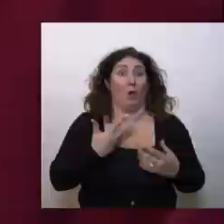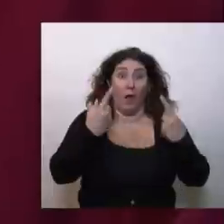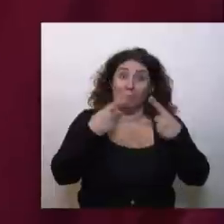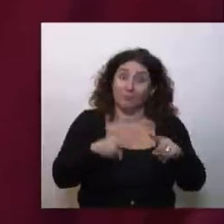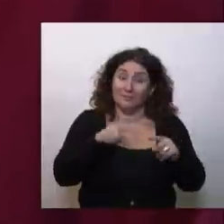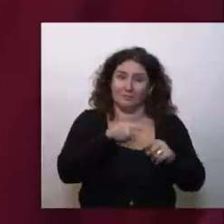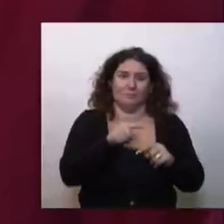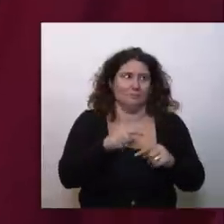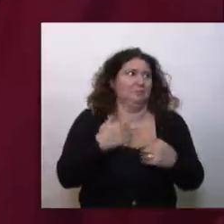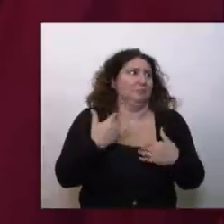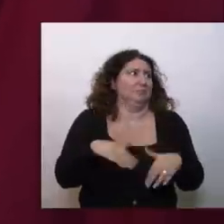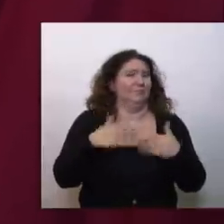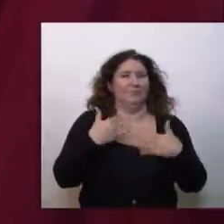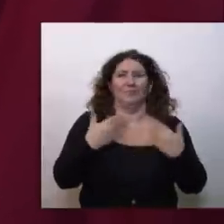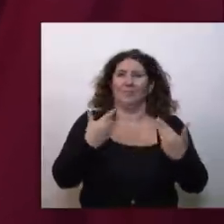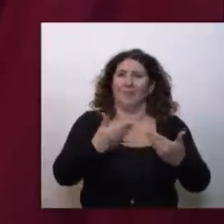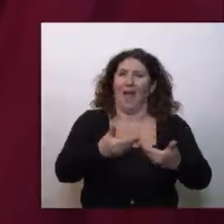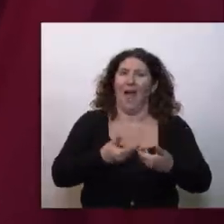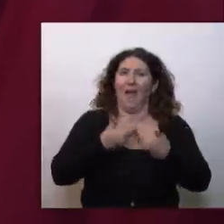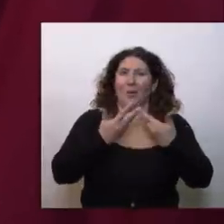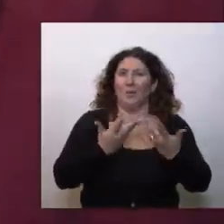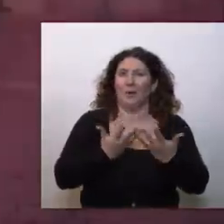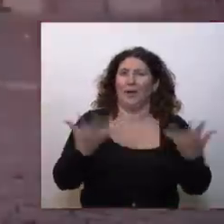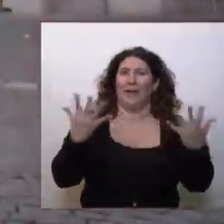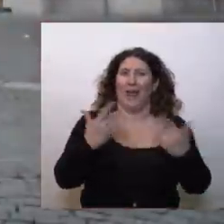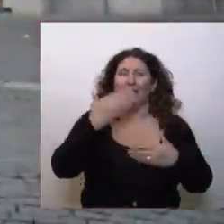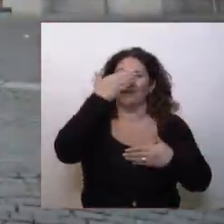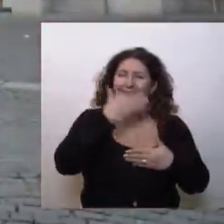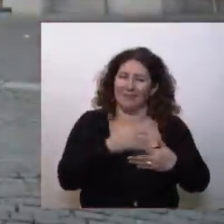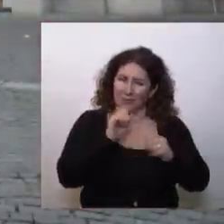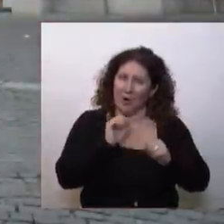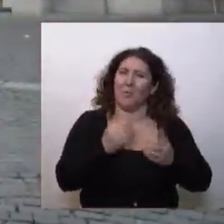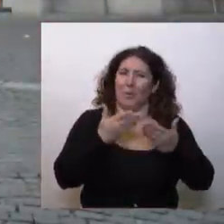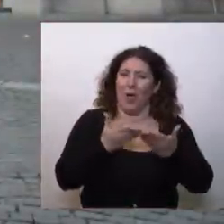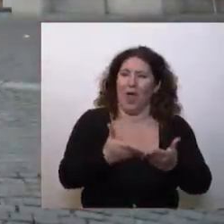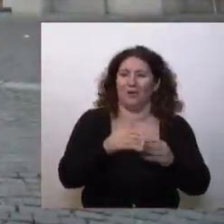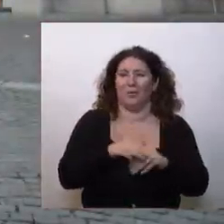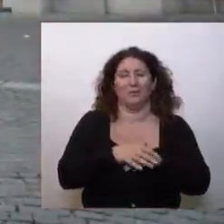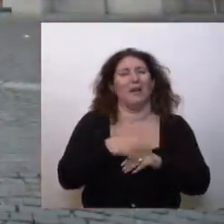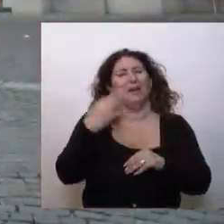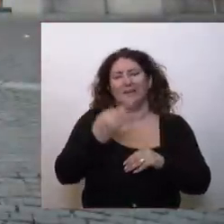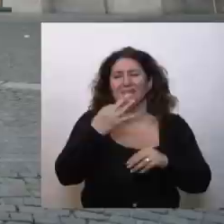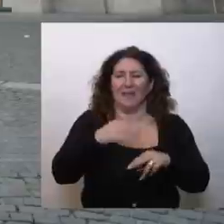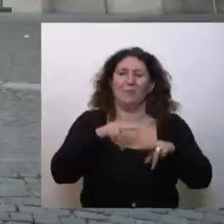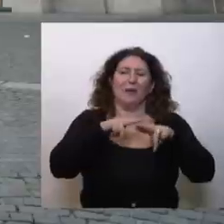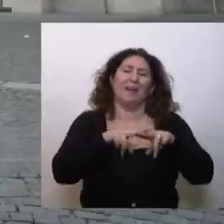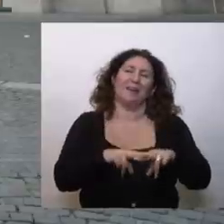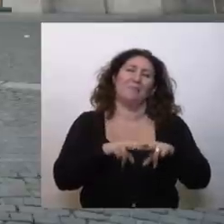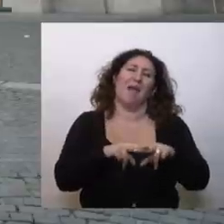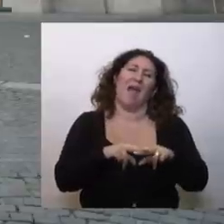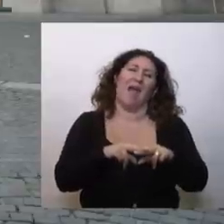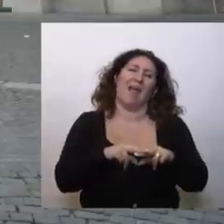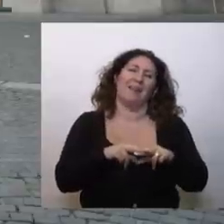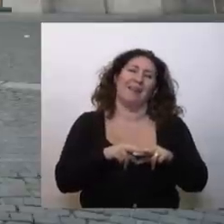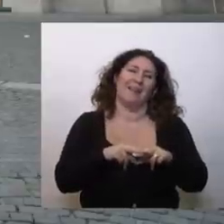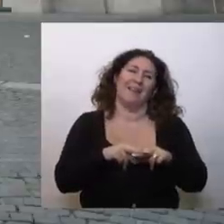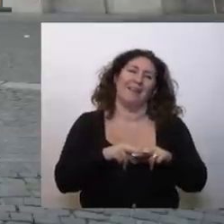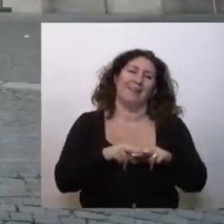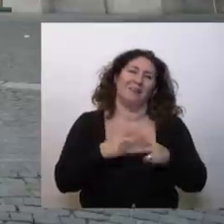grande servizio, un grande aiuto che la Sindone può dare, certo, rimanendo qualcosa di